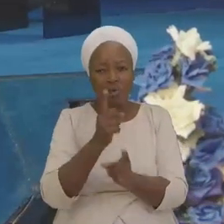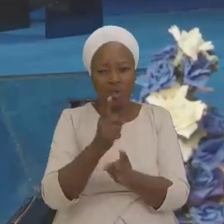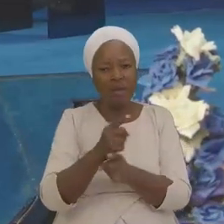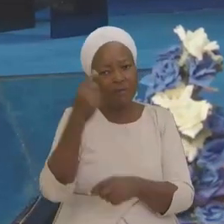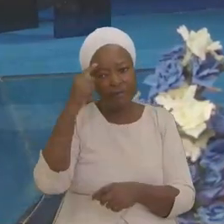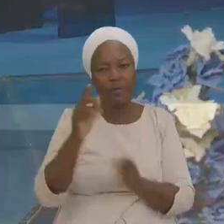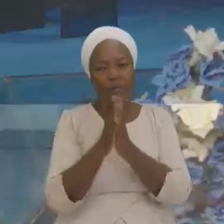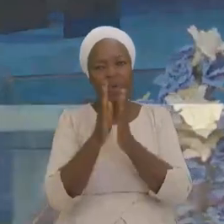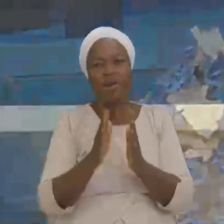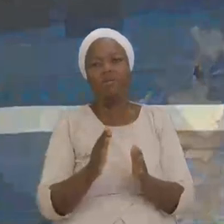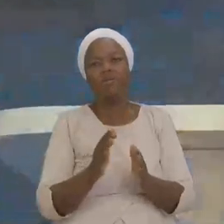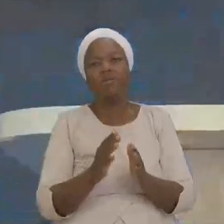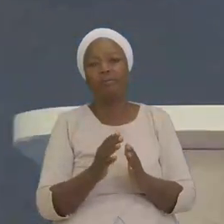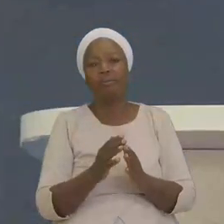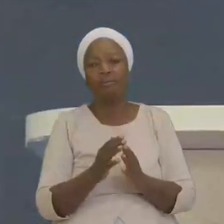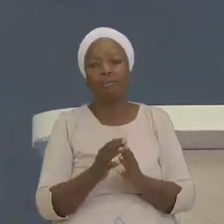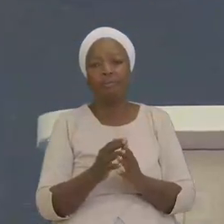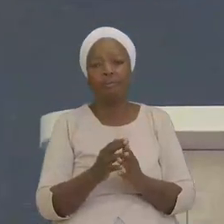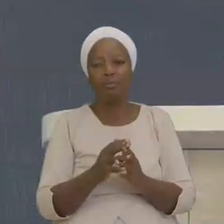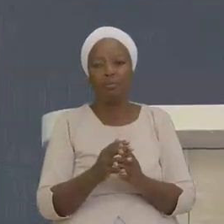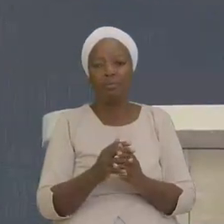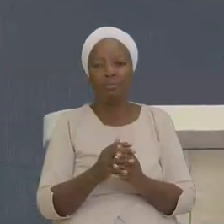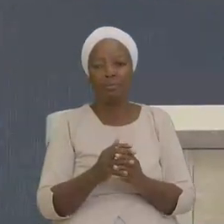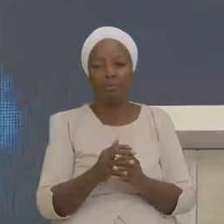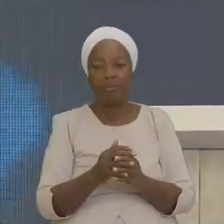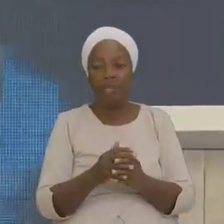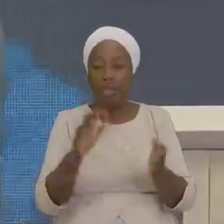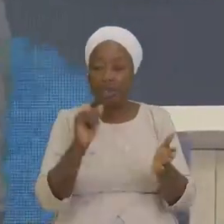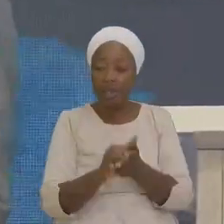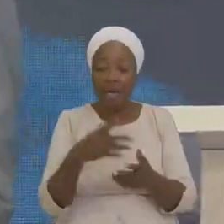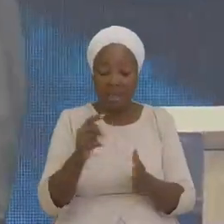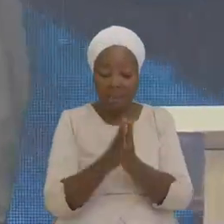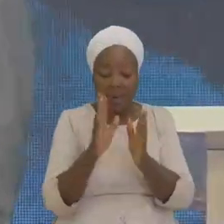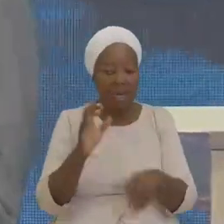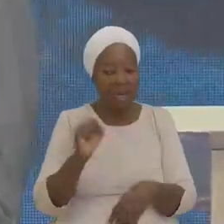Et qui rend votre temple inapproprié pour la prière.